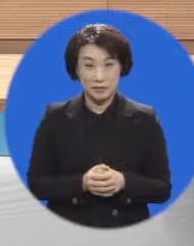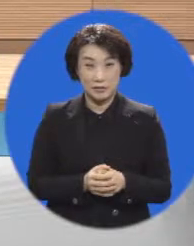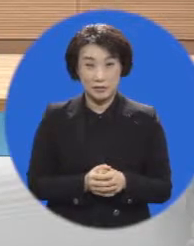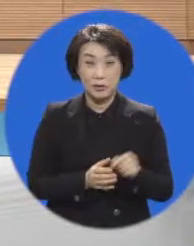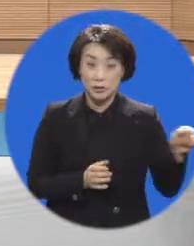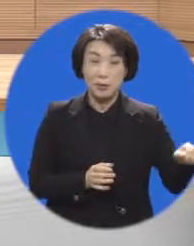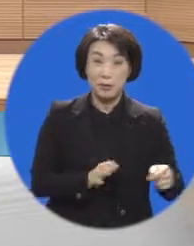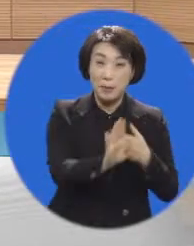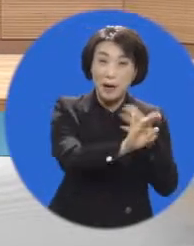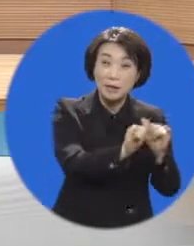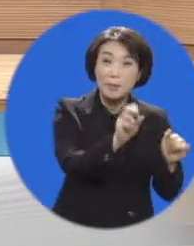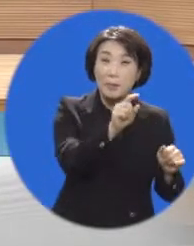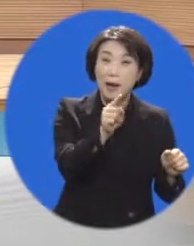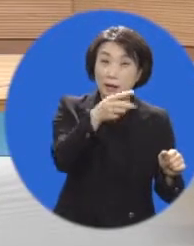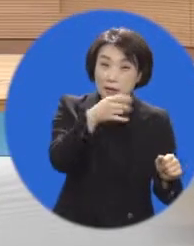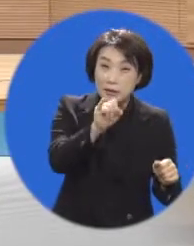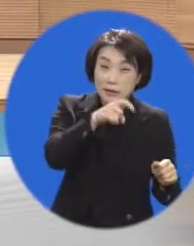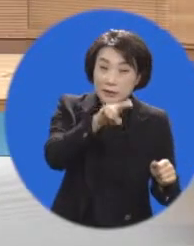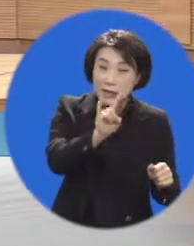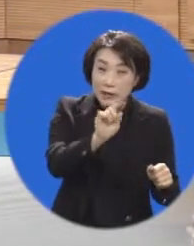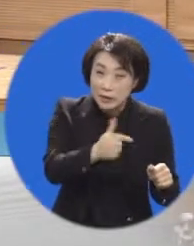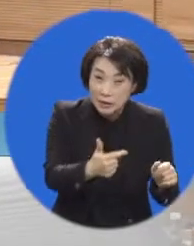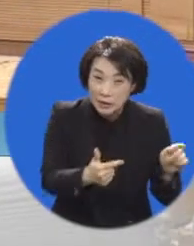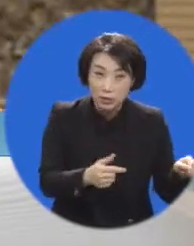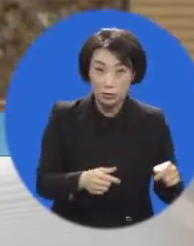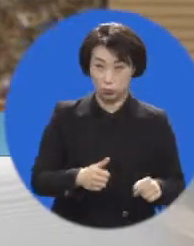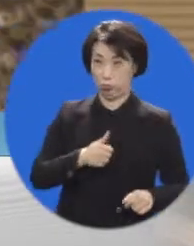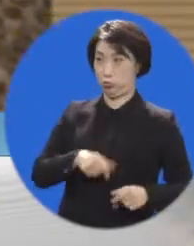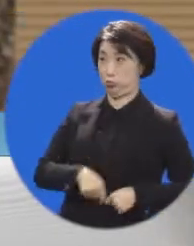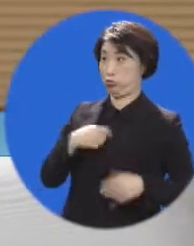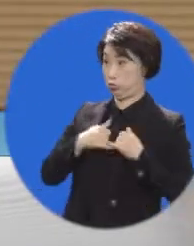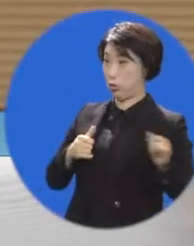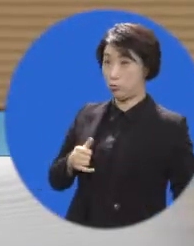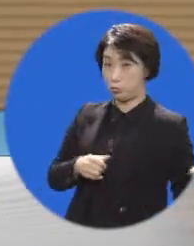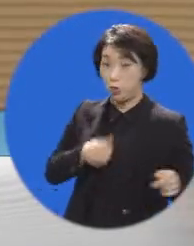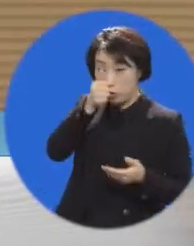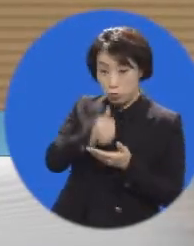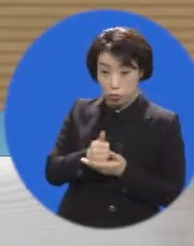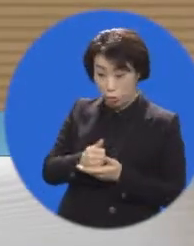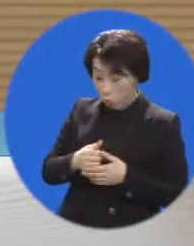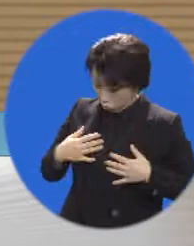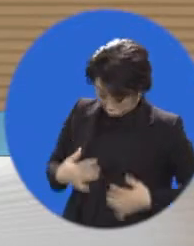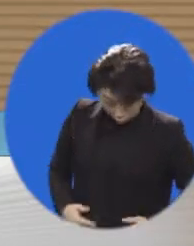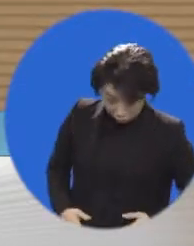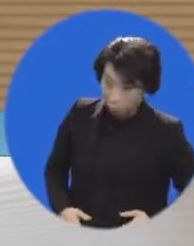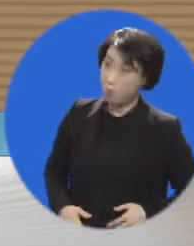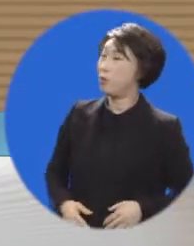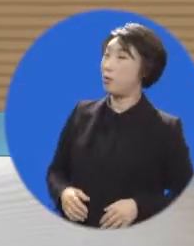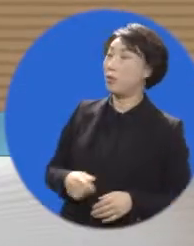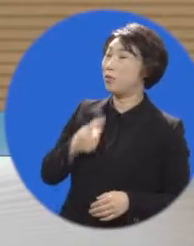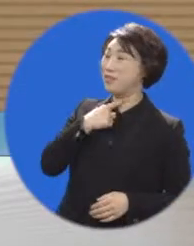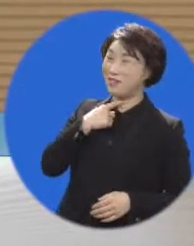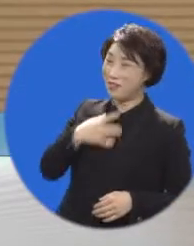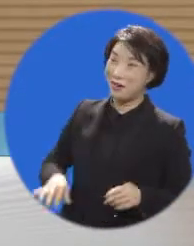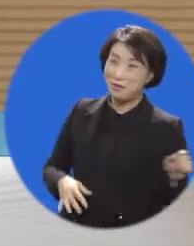자기들은 굉장한 의인이요, 죄를 찾아볼래 찾아볼 수가 없을